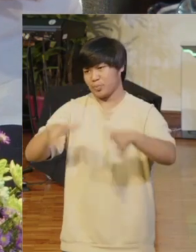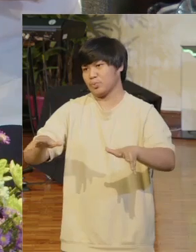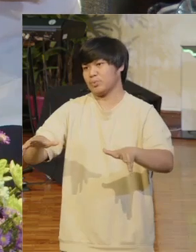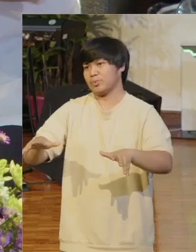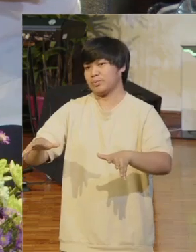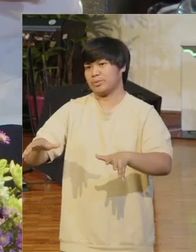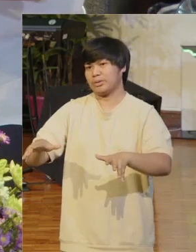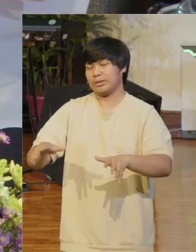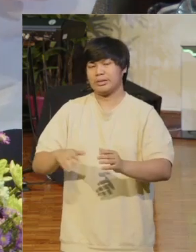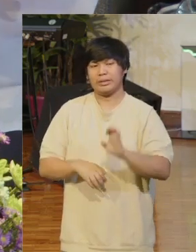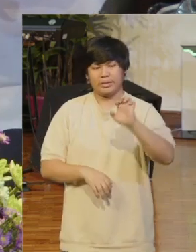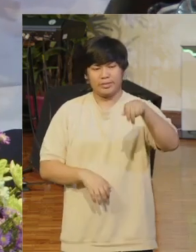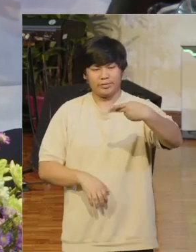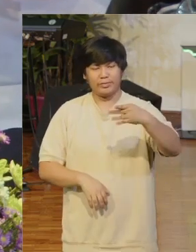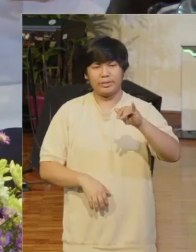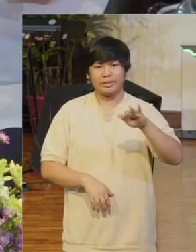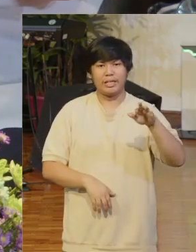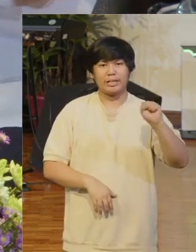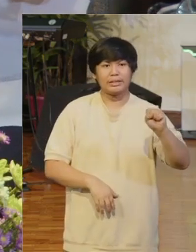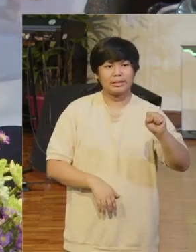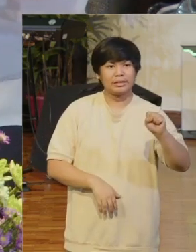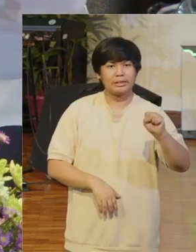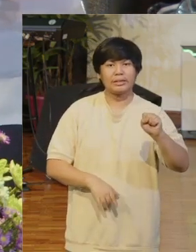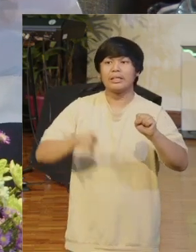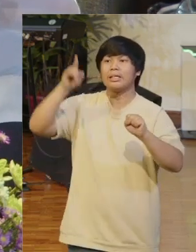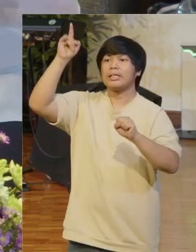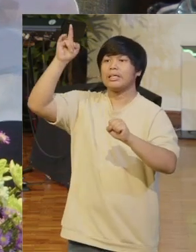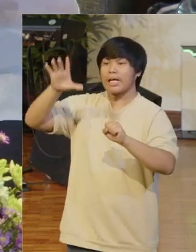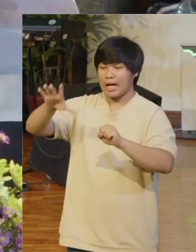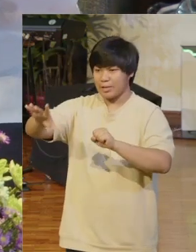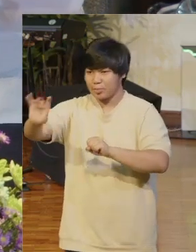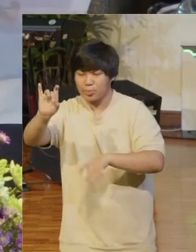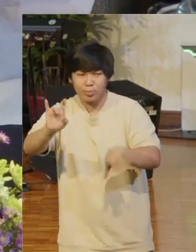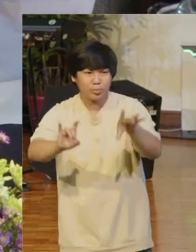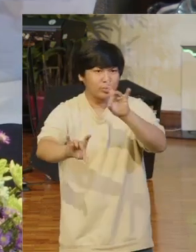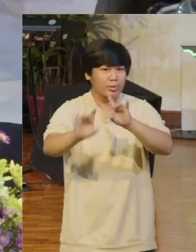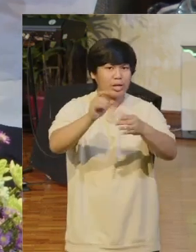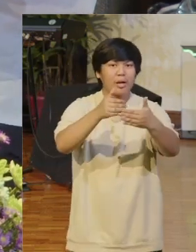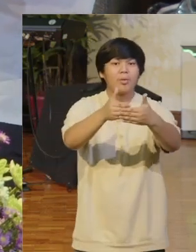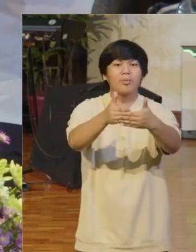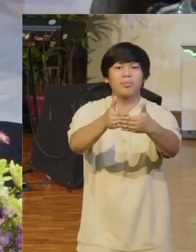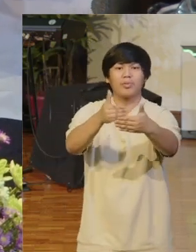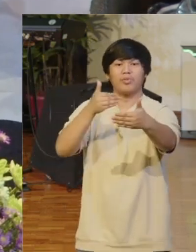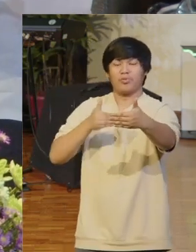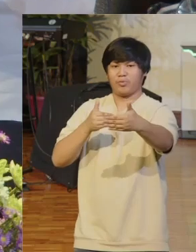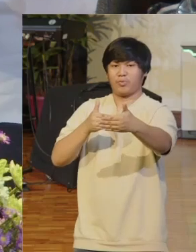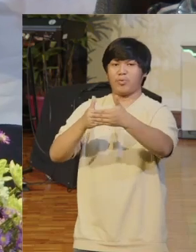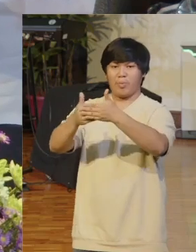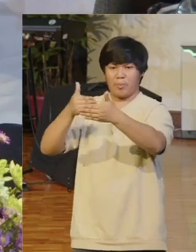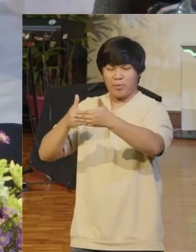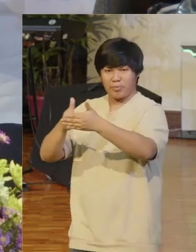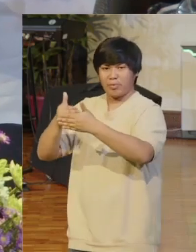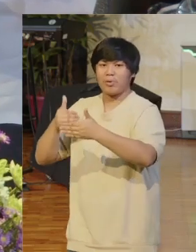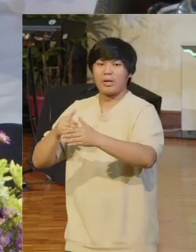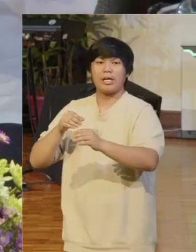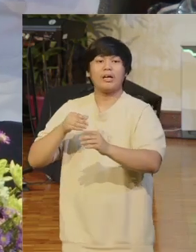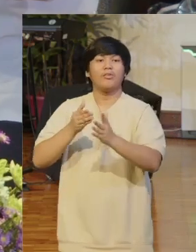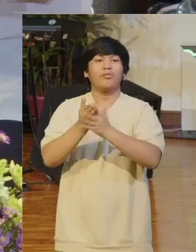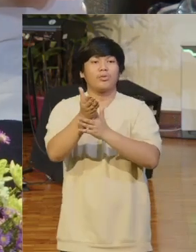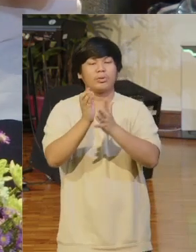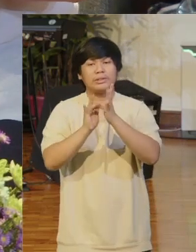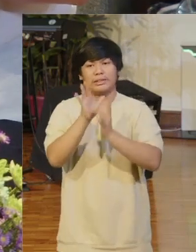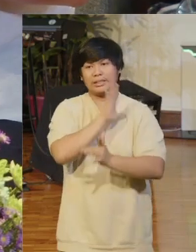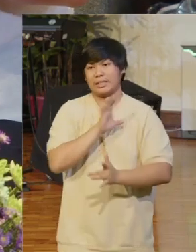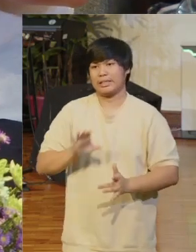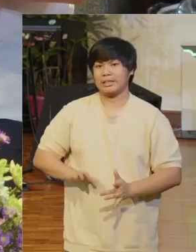Ephesians chapter 4, verse 6, He seated us, past tense, in the heavenly realms in Christ Jesus.